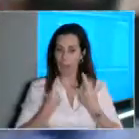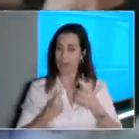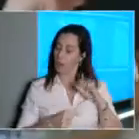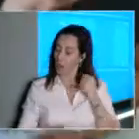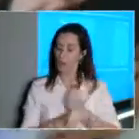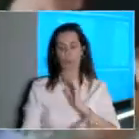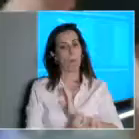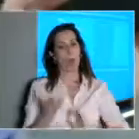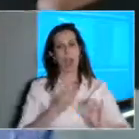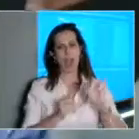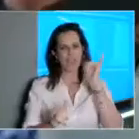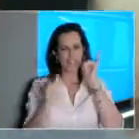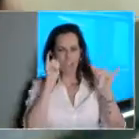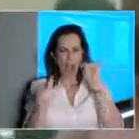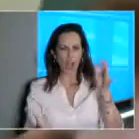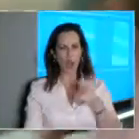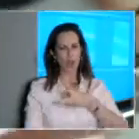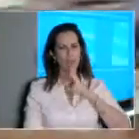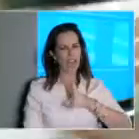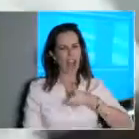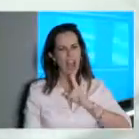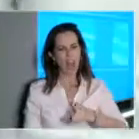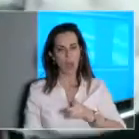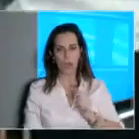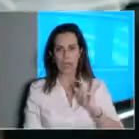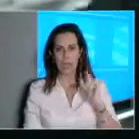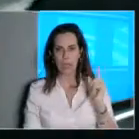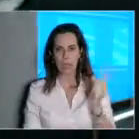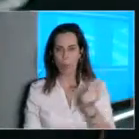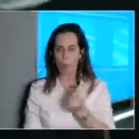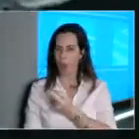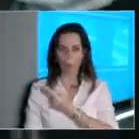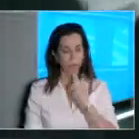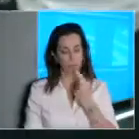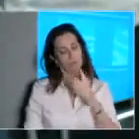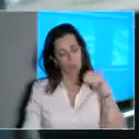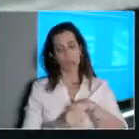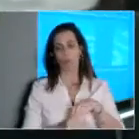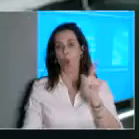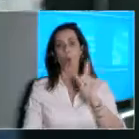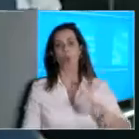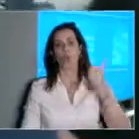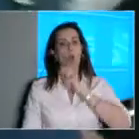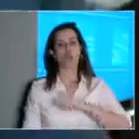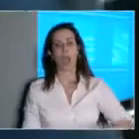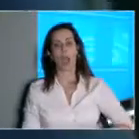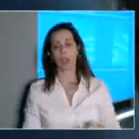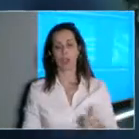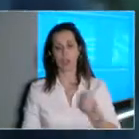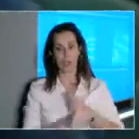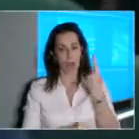שם... וצעקות, וכללות, זאת אומרת, כולם היו חגיגים שותפים לפרובוקציה, לא רק רון קובי ראש